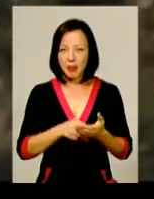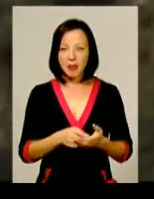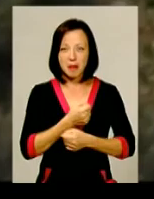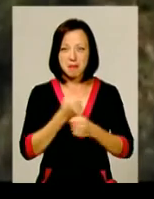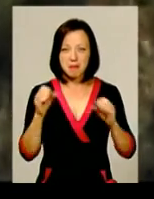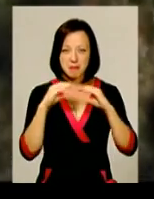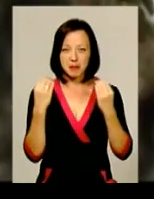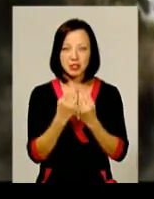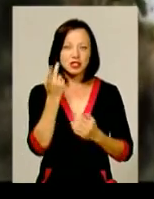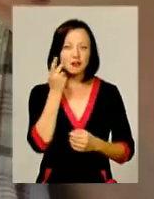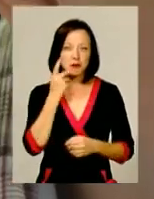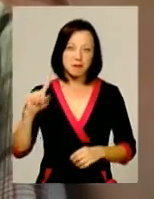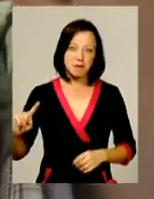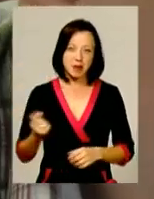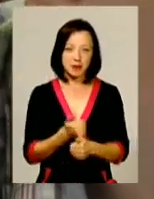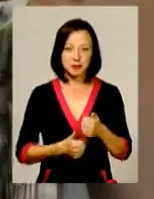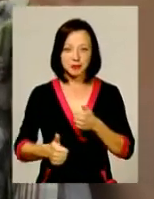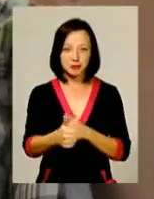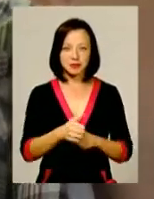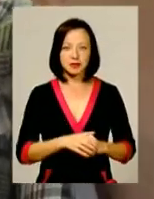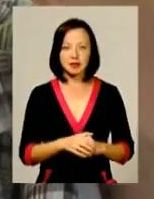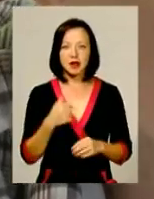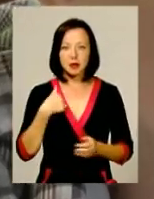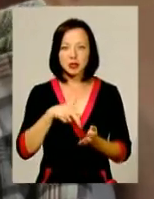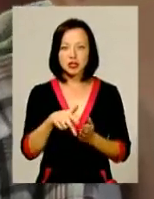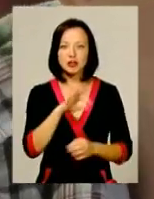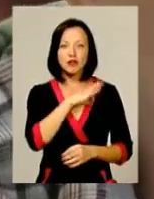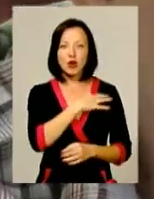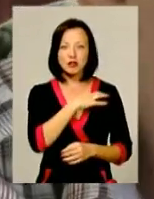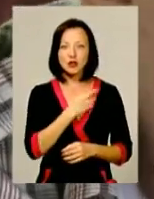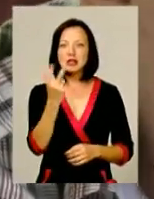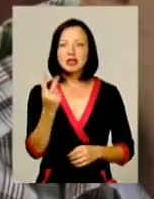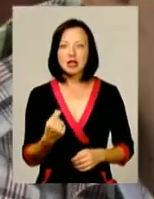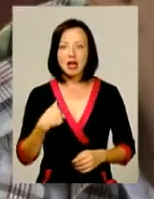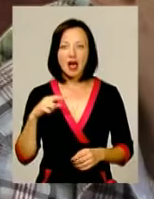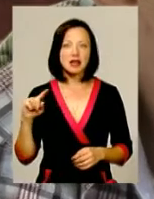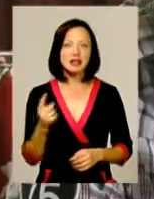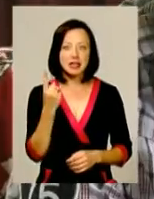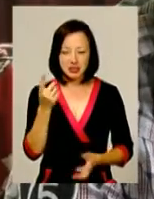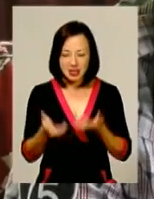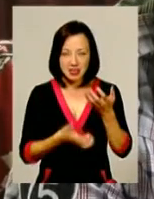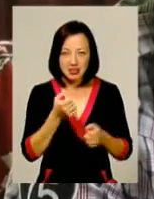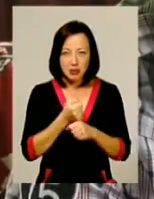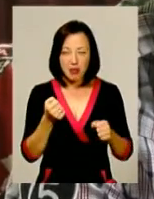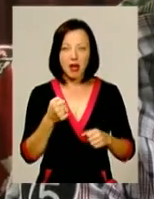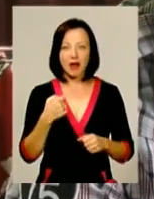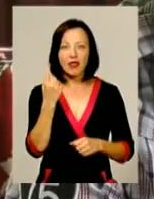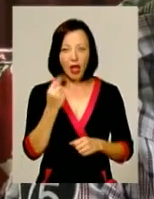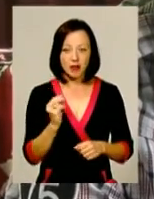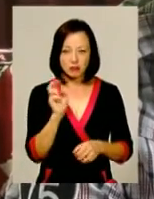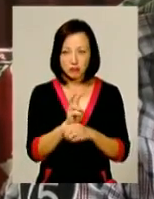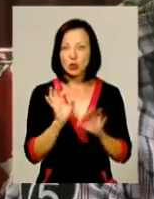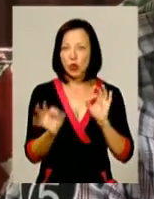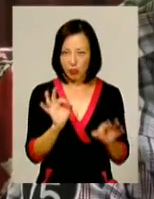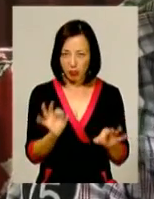міну, позавжди йшов першим. Йшли в цю розвідку 3 дні. Я був як єдиний сапер там. День ходили, то нормально